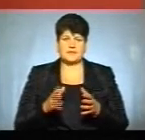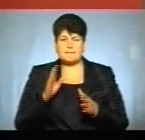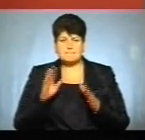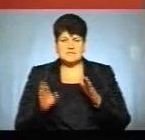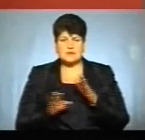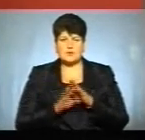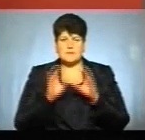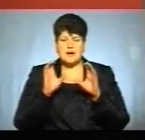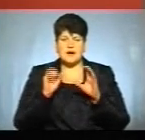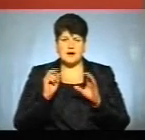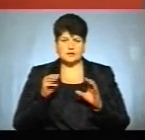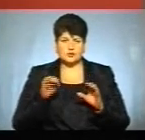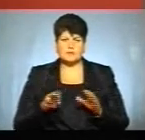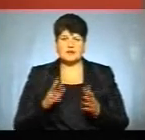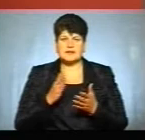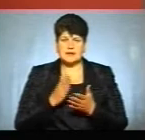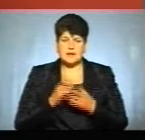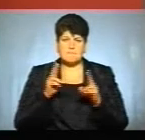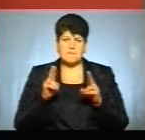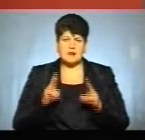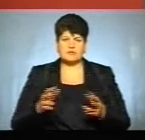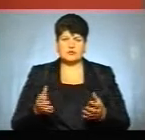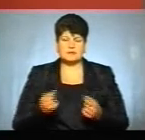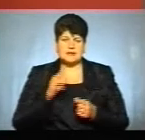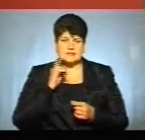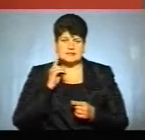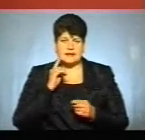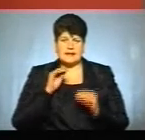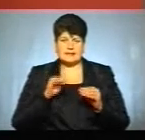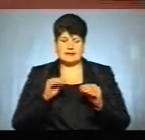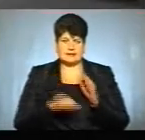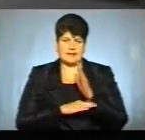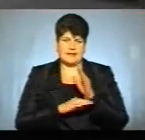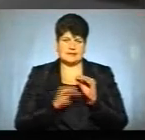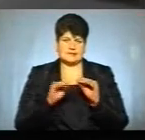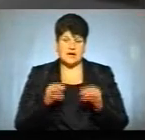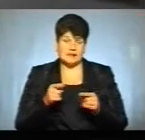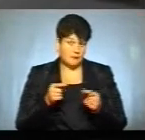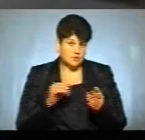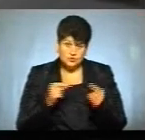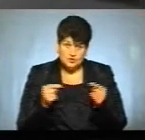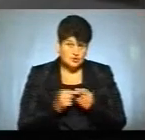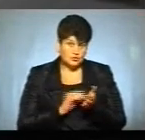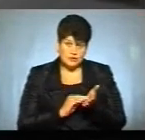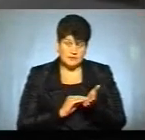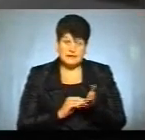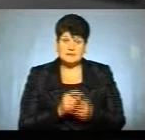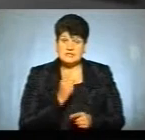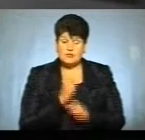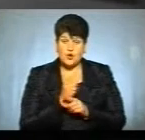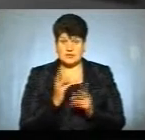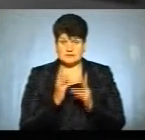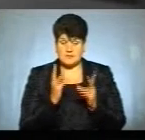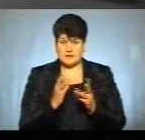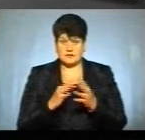підзаконним актом його є правила утримання зелених насаджень в місті населених пунктах, а там чітко передбачено заборона спалювання в